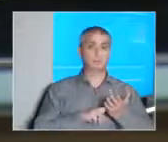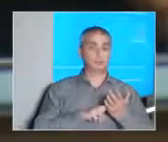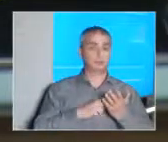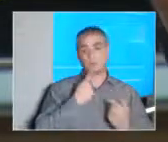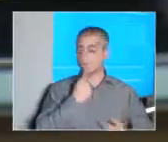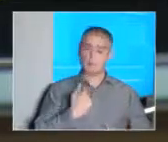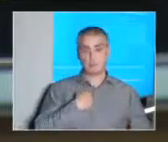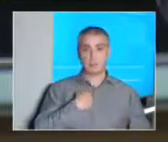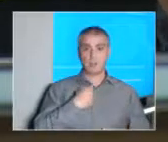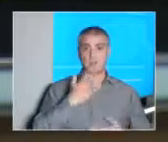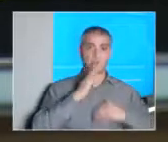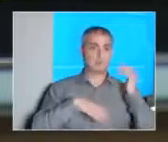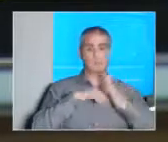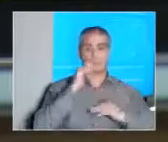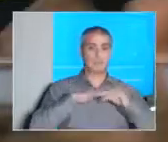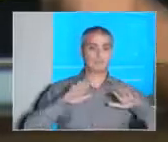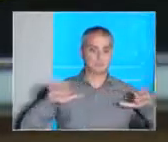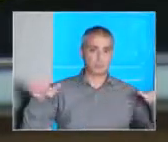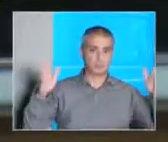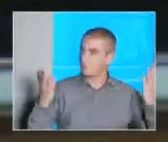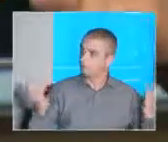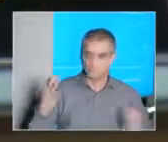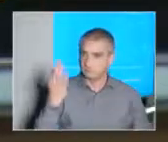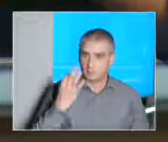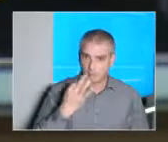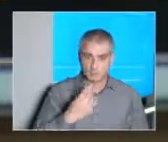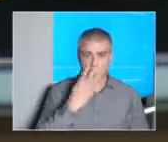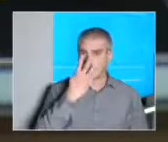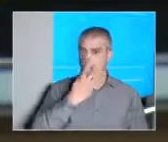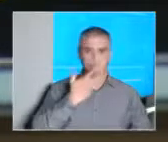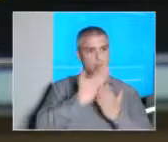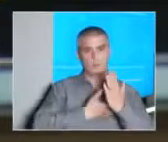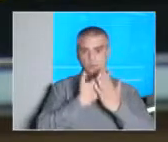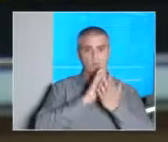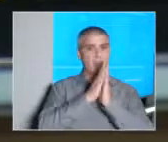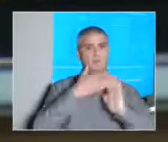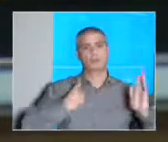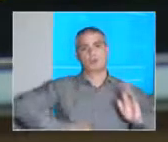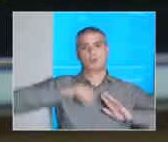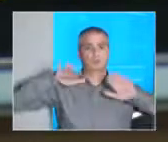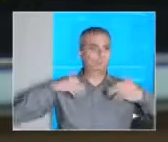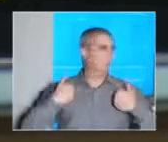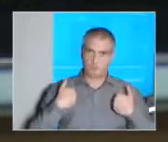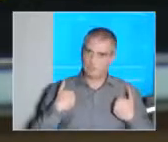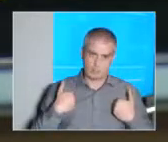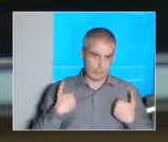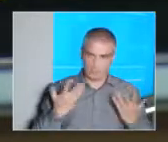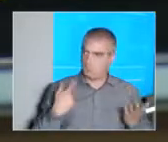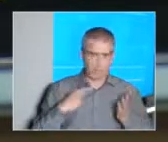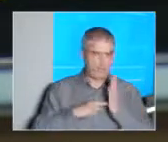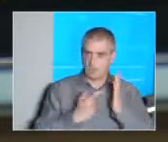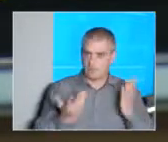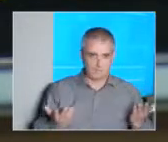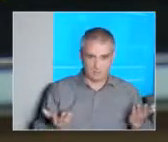הבל פיו של מאיר יצחק הלוי נבנים שדות תעופה. סבבה, ארבעה עמודים, אתה יודע, הפכו אותי להיות ראש הממשלה, ואני לא. גם אין לי שום